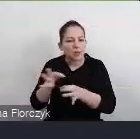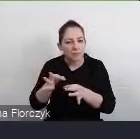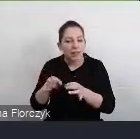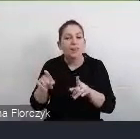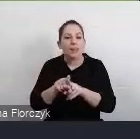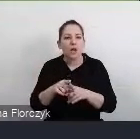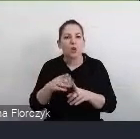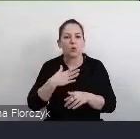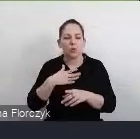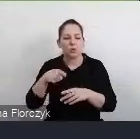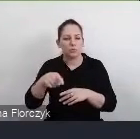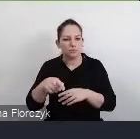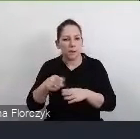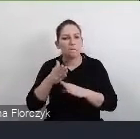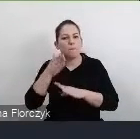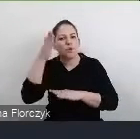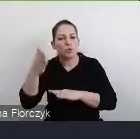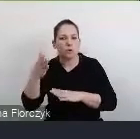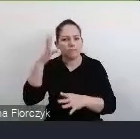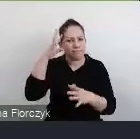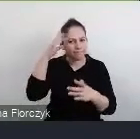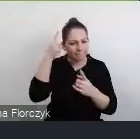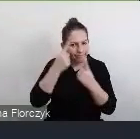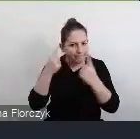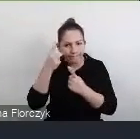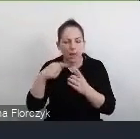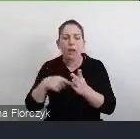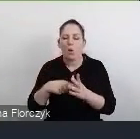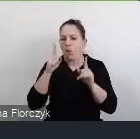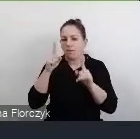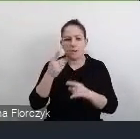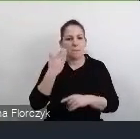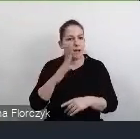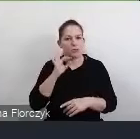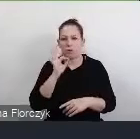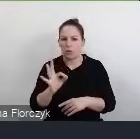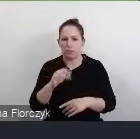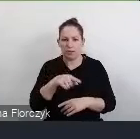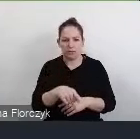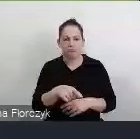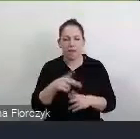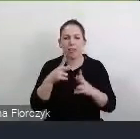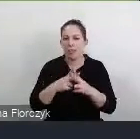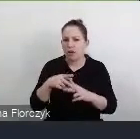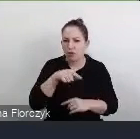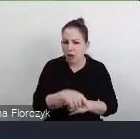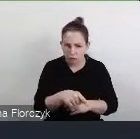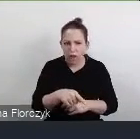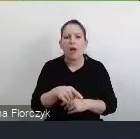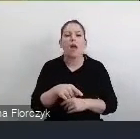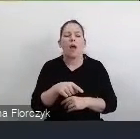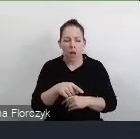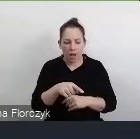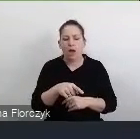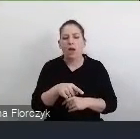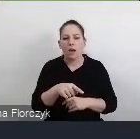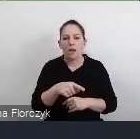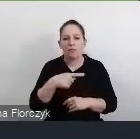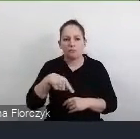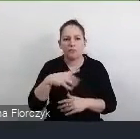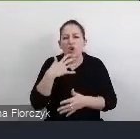w perspektywie takiej przyszłościowej. Także uważam, że to jest bardzo dobre narzędzie, z którego no,